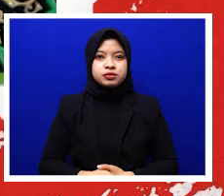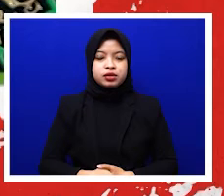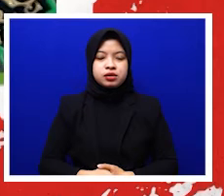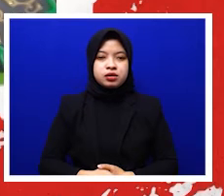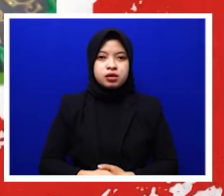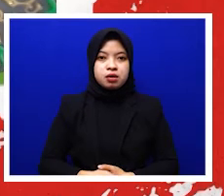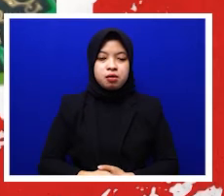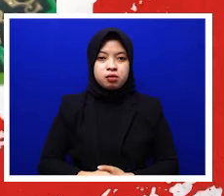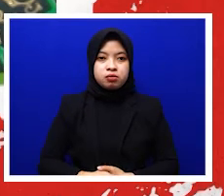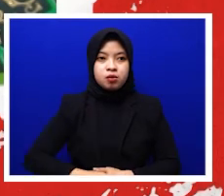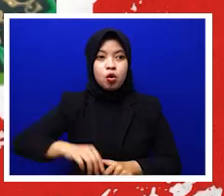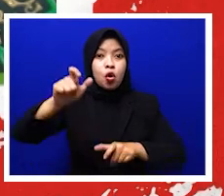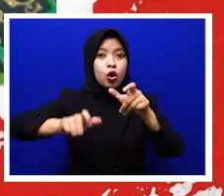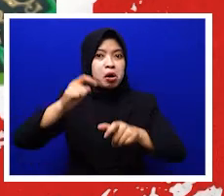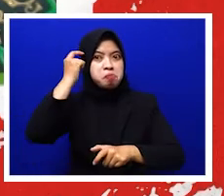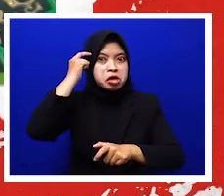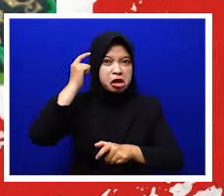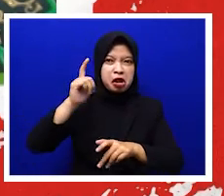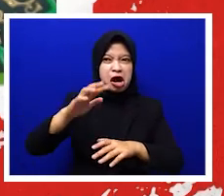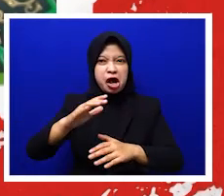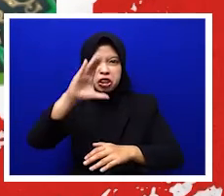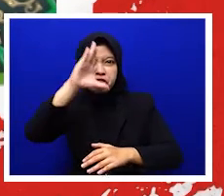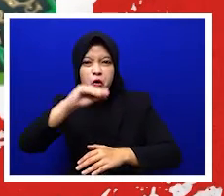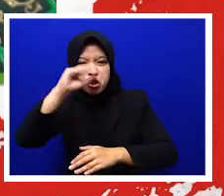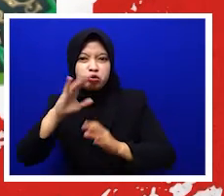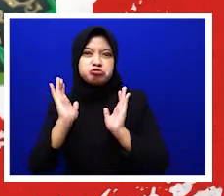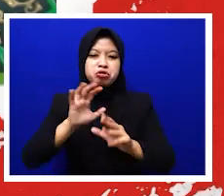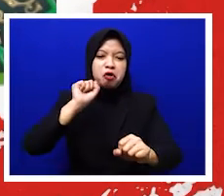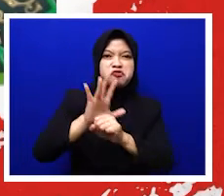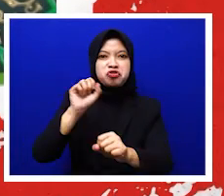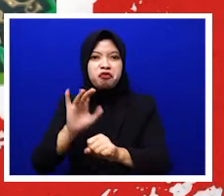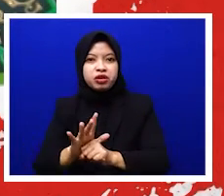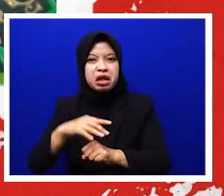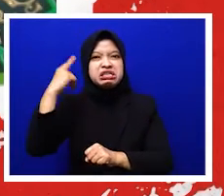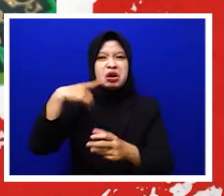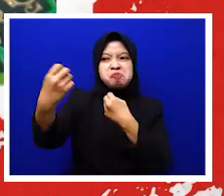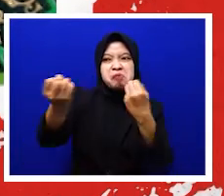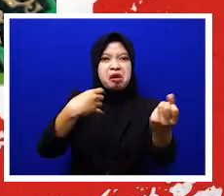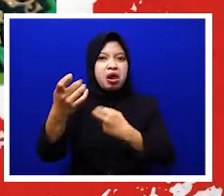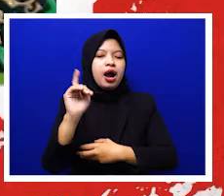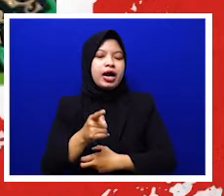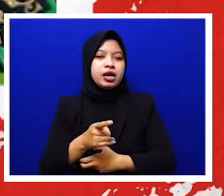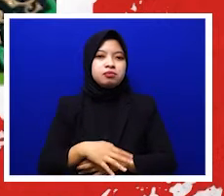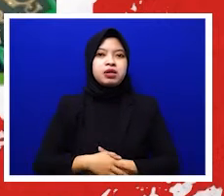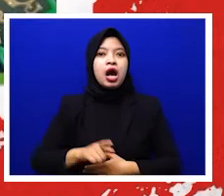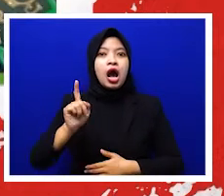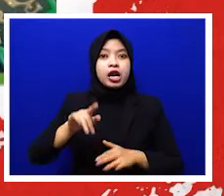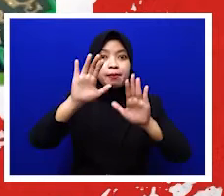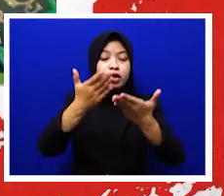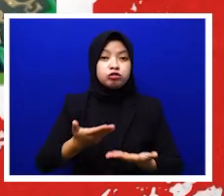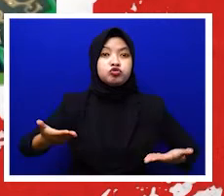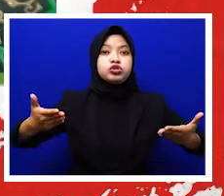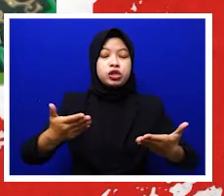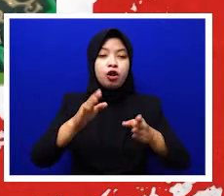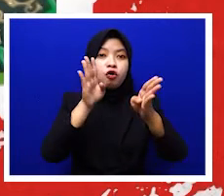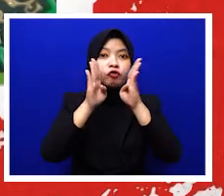Kabar mengenai banyak orang yang sudah memprediksi kemunculan pandemi COVID-19 memang selalu ada. Belakangan santer beredar di media